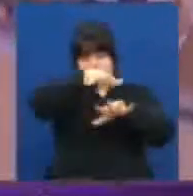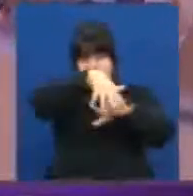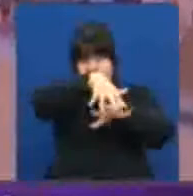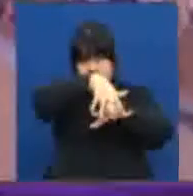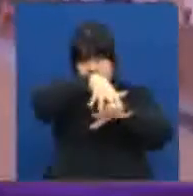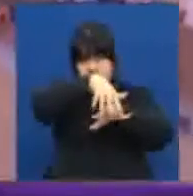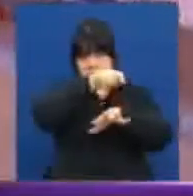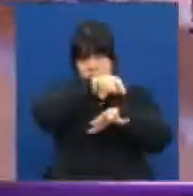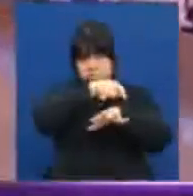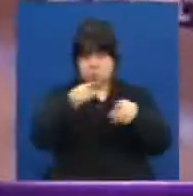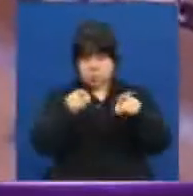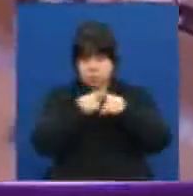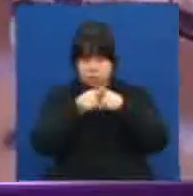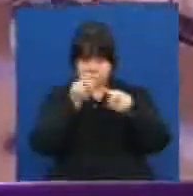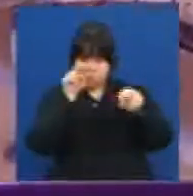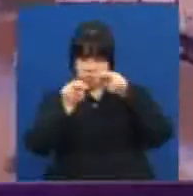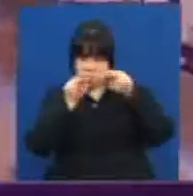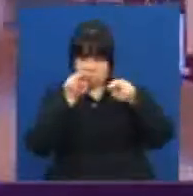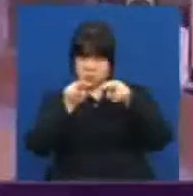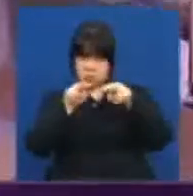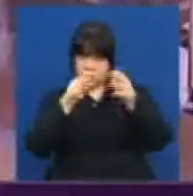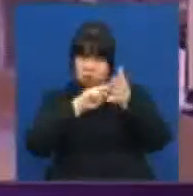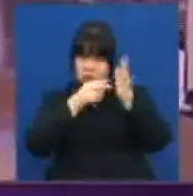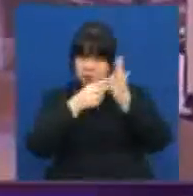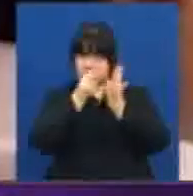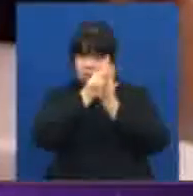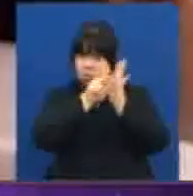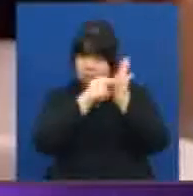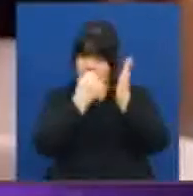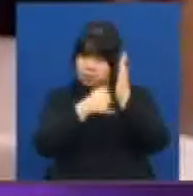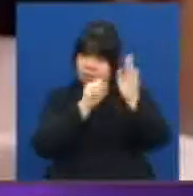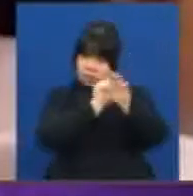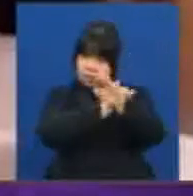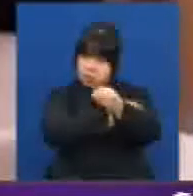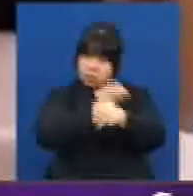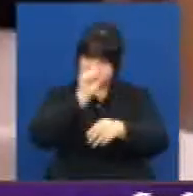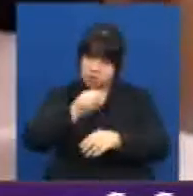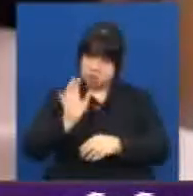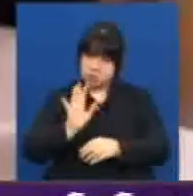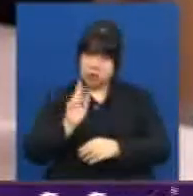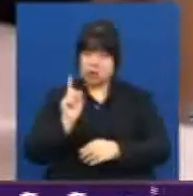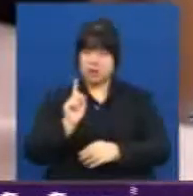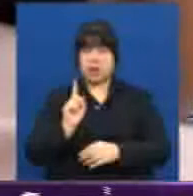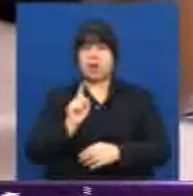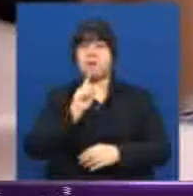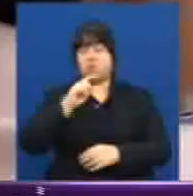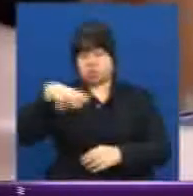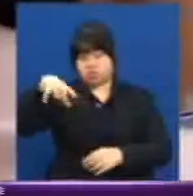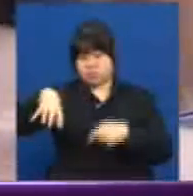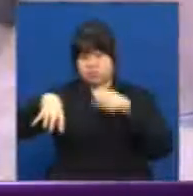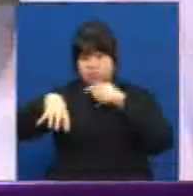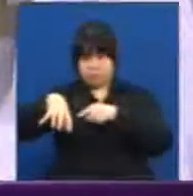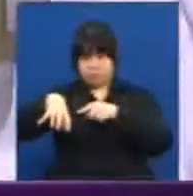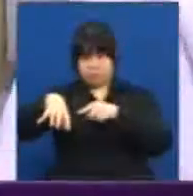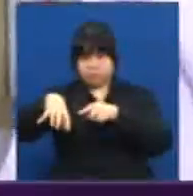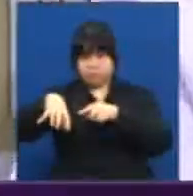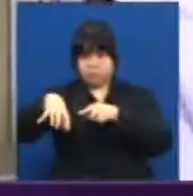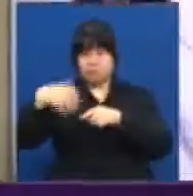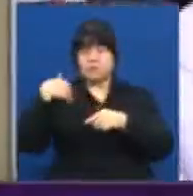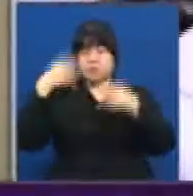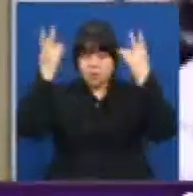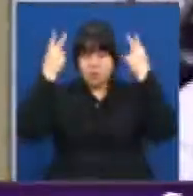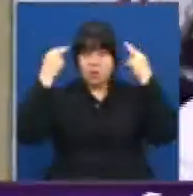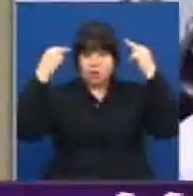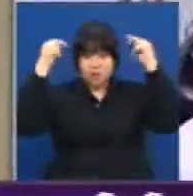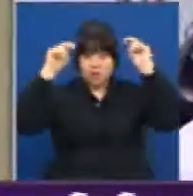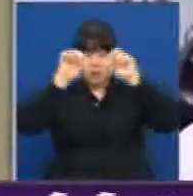าหกรรมที่ถูกจับตามองว่ามีการใช้แรงงานผิดกฎหมายโดยประธานกรรมการห้างหุ้นส่วนสุรัตน์พัฒน์การทอและนายกสมาค